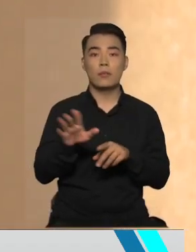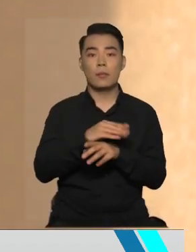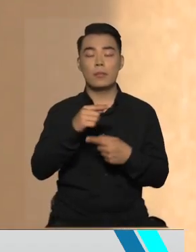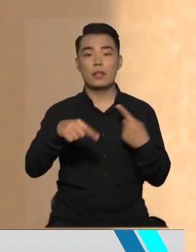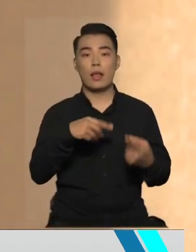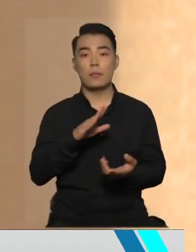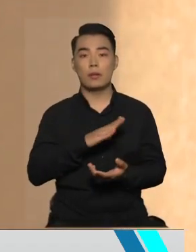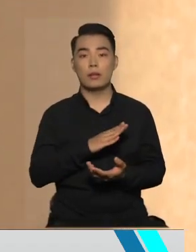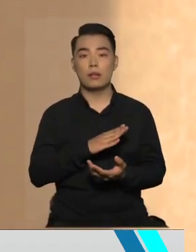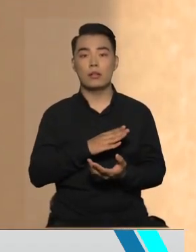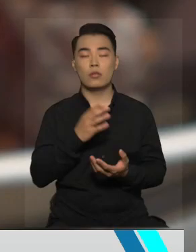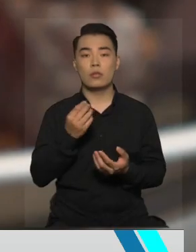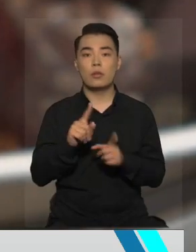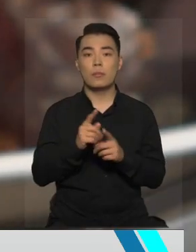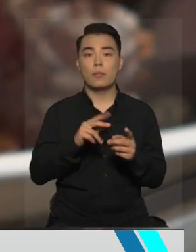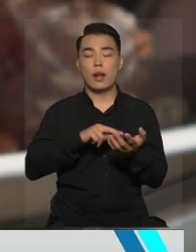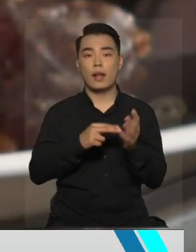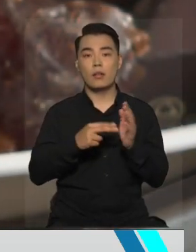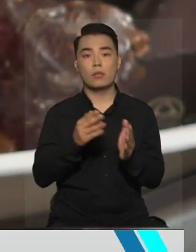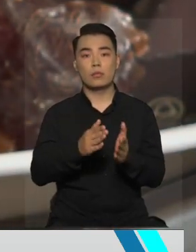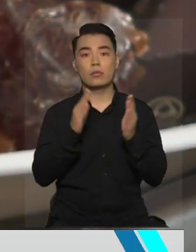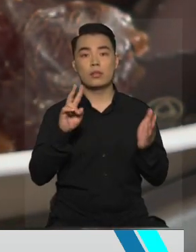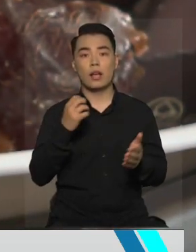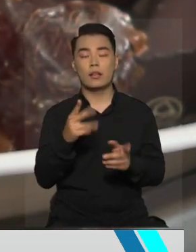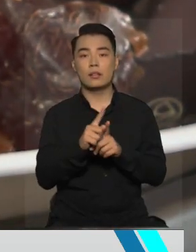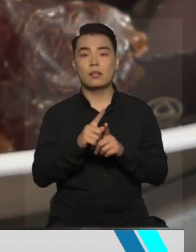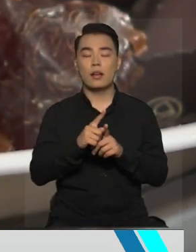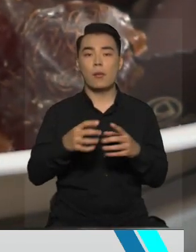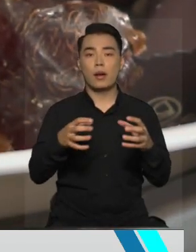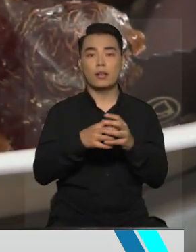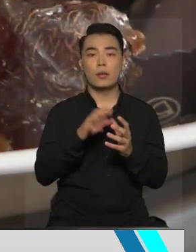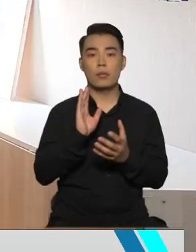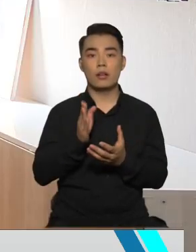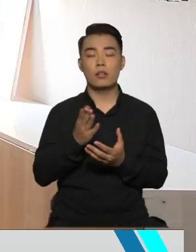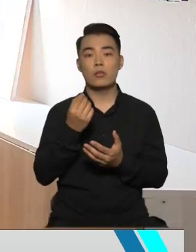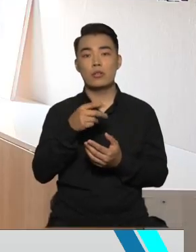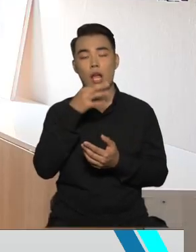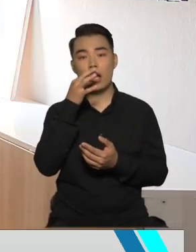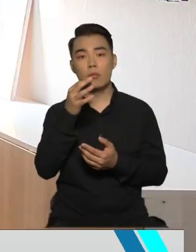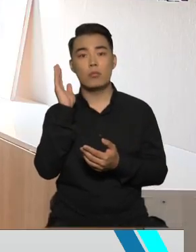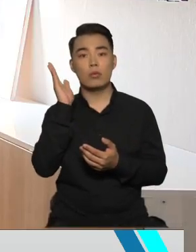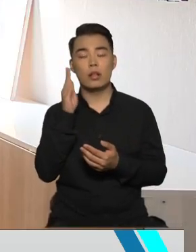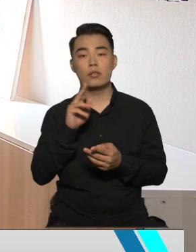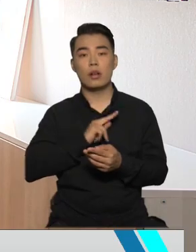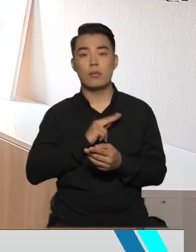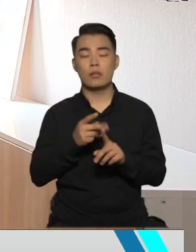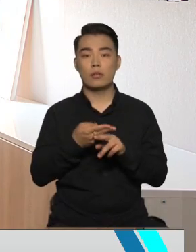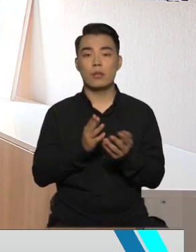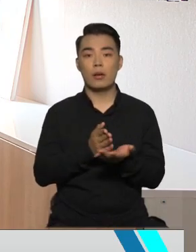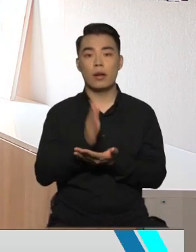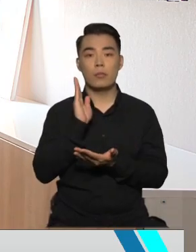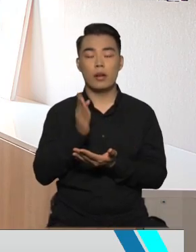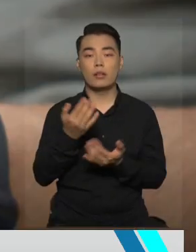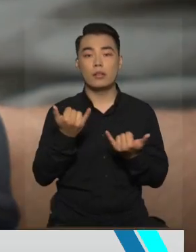бизнеса. Участвовал в реализации проектов в крупных нацхолдингах и компаниях. Тимур считает, что будущее все же за фрилансом. Хотя и